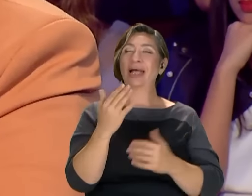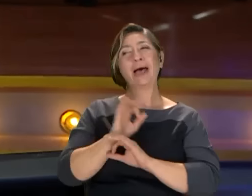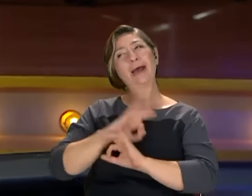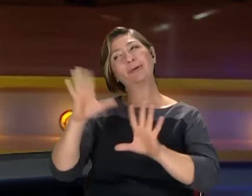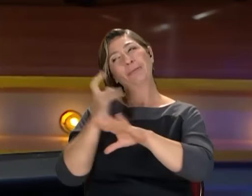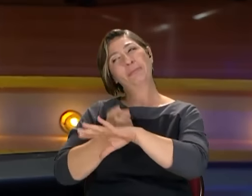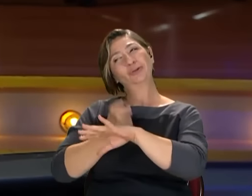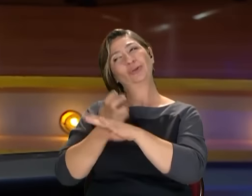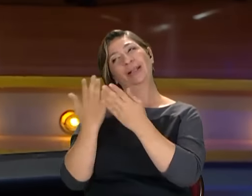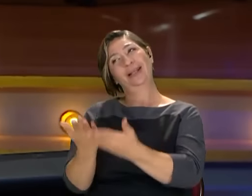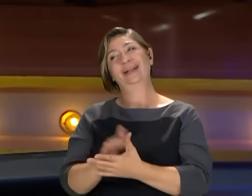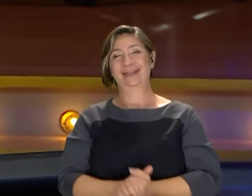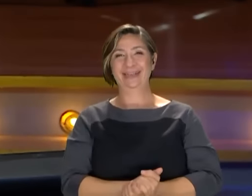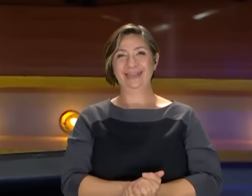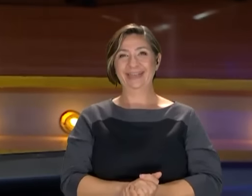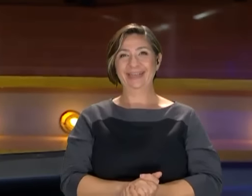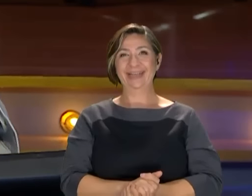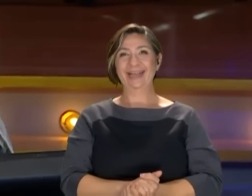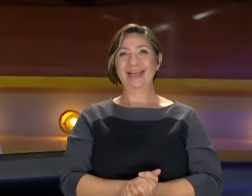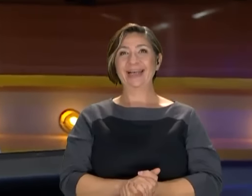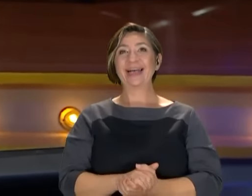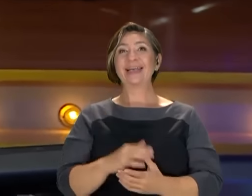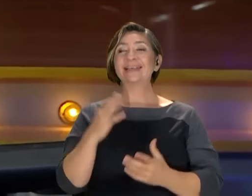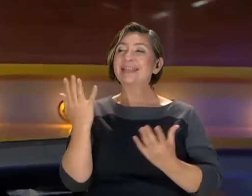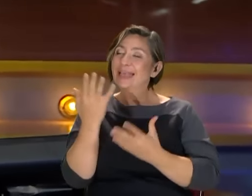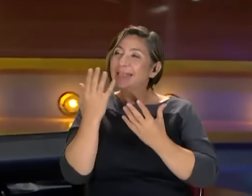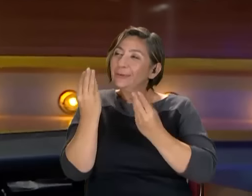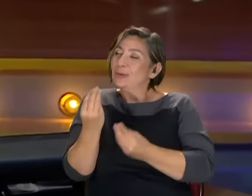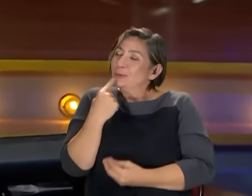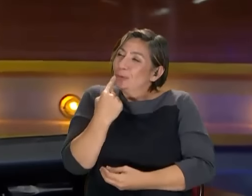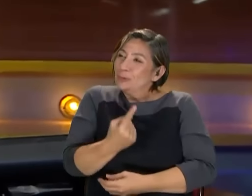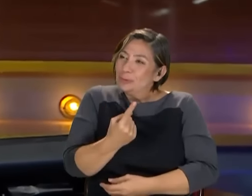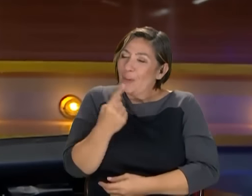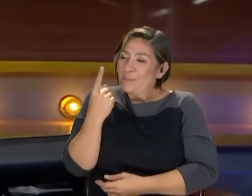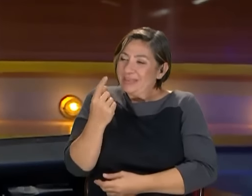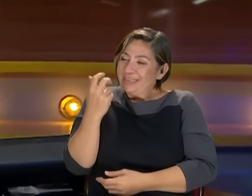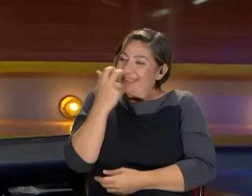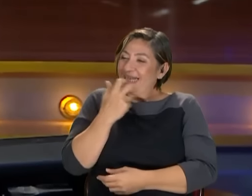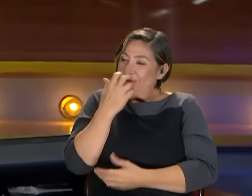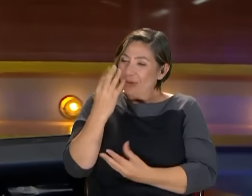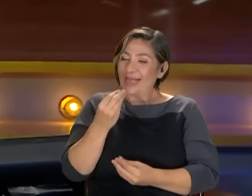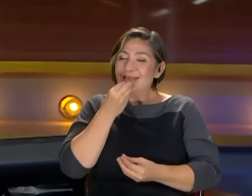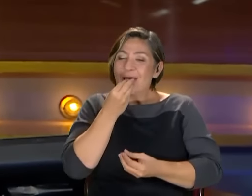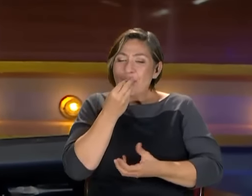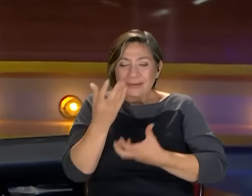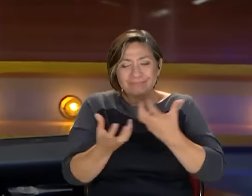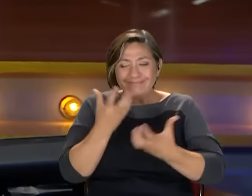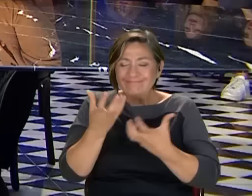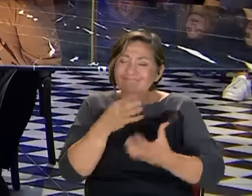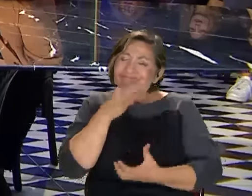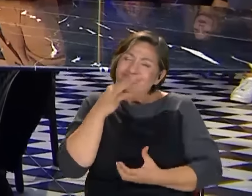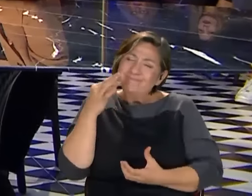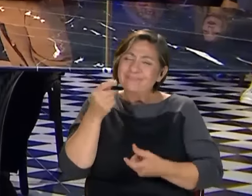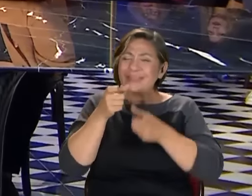Harikulade, maşallah. Maşallah. Allah'ım. Ama bunu ne kadar güzel söylüyorsunuz. Yani bir sanatçı olarak da tenceremiz kaynasın. Ne aynen.